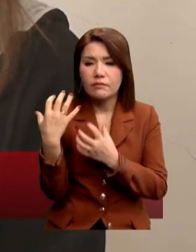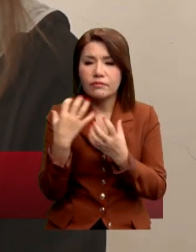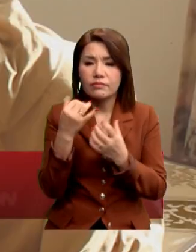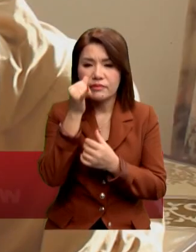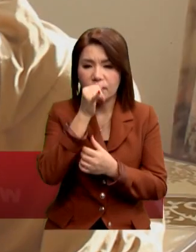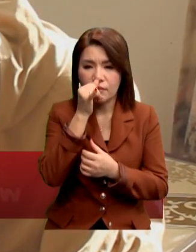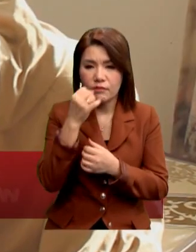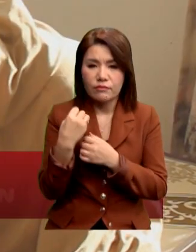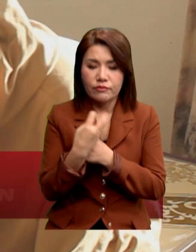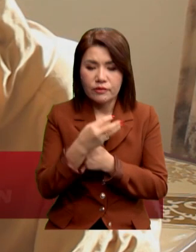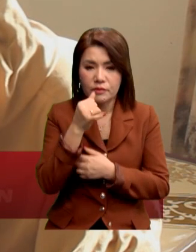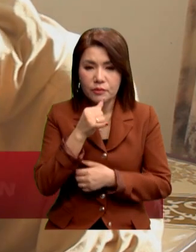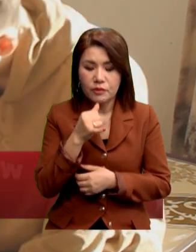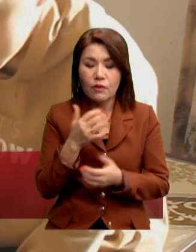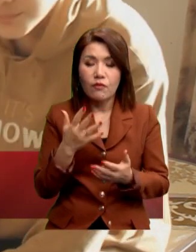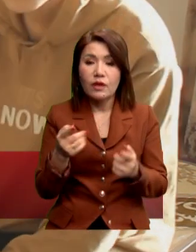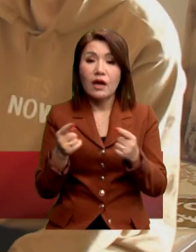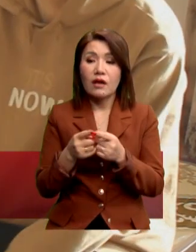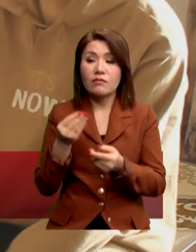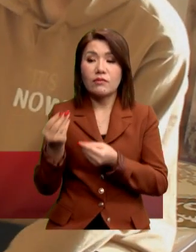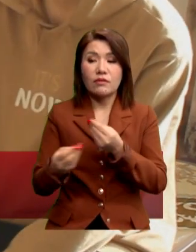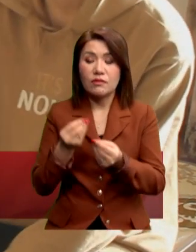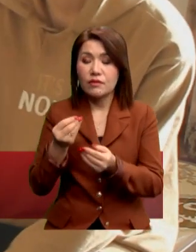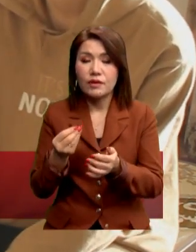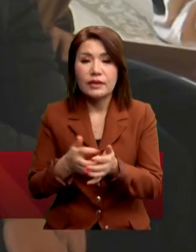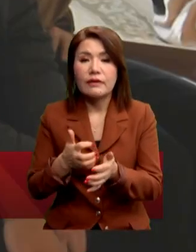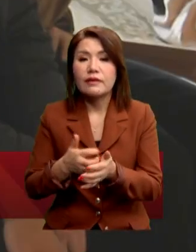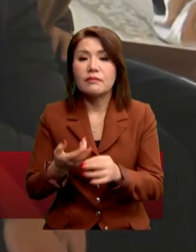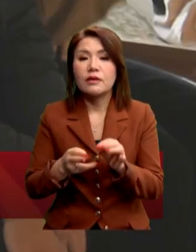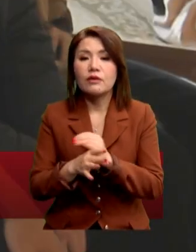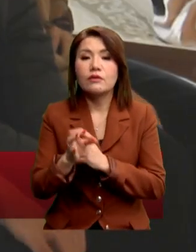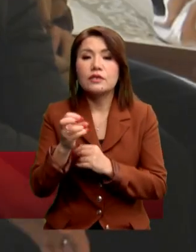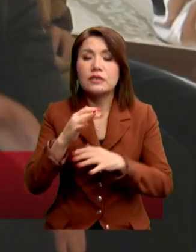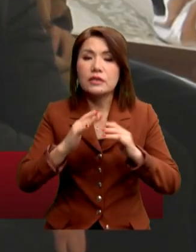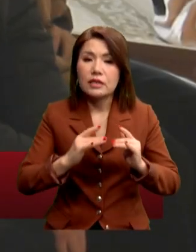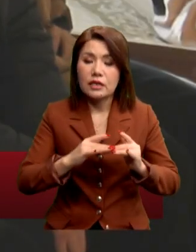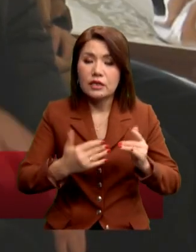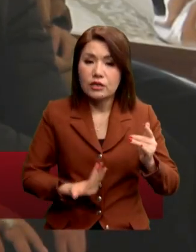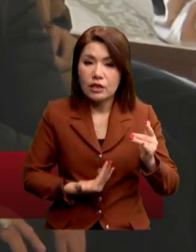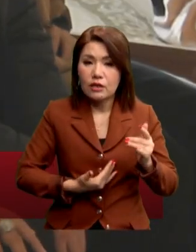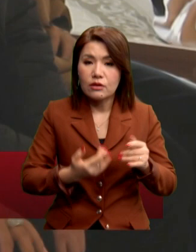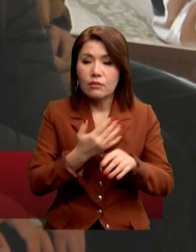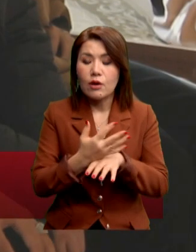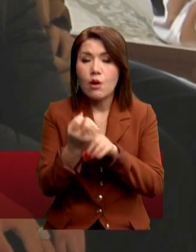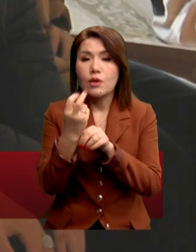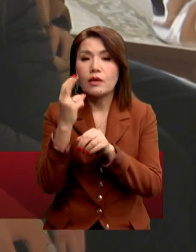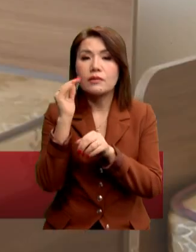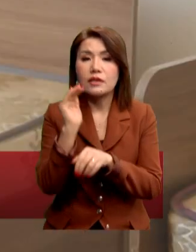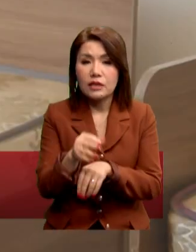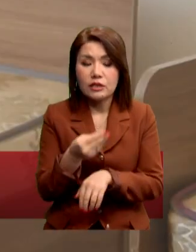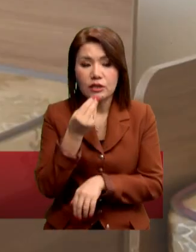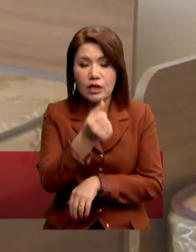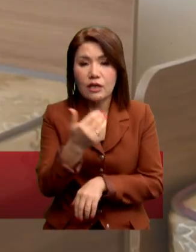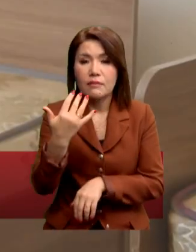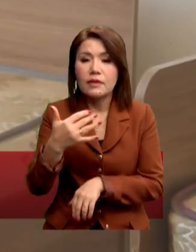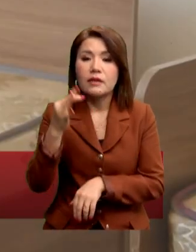алмайды. Жалдамалы пәтерде тұруға барлығында бірдей мүмкіндік жоқ. Қазір жатақханада жату үшін әр студент небәрі 12 мың теңге төлейді. Қалған